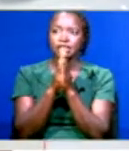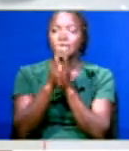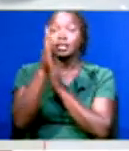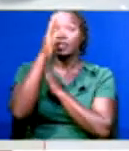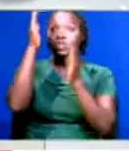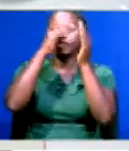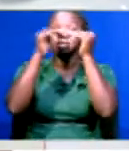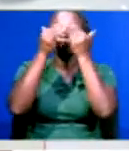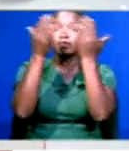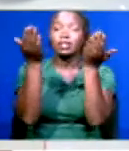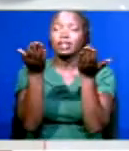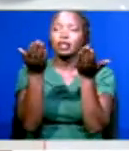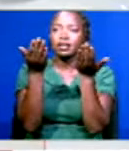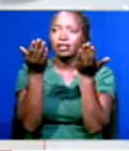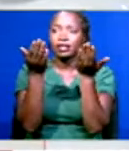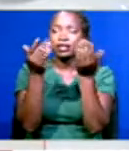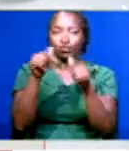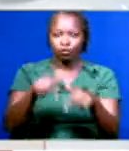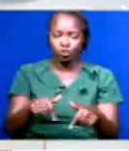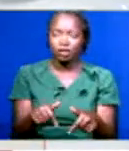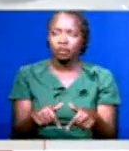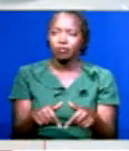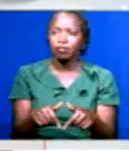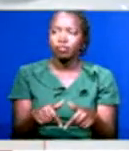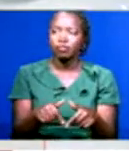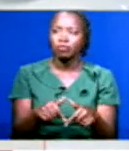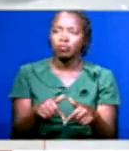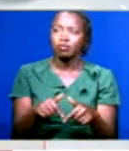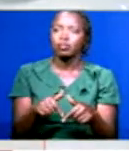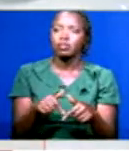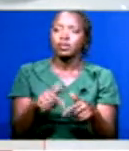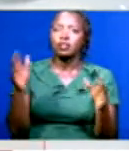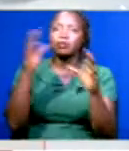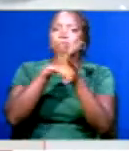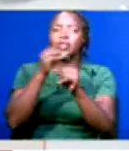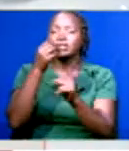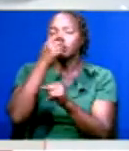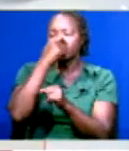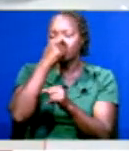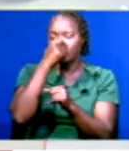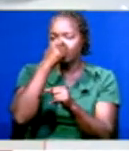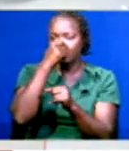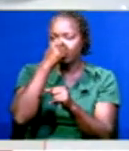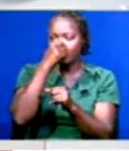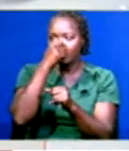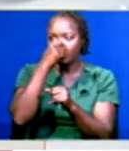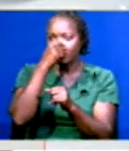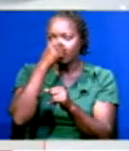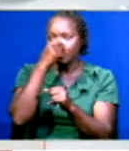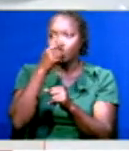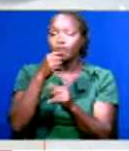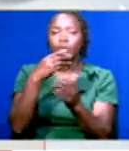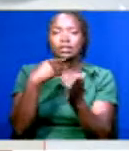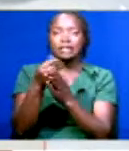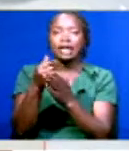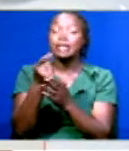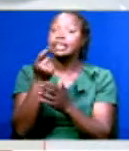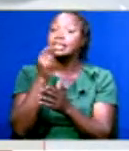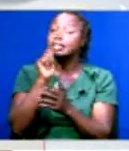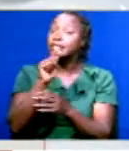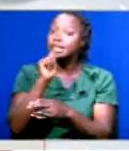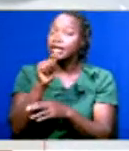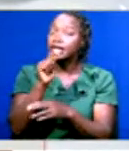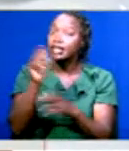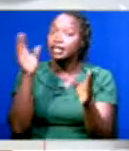binguni, today President William Ruto ambaye alikuwa anauza kuku ndio rais wa Kenya